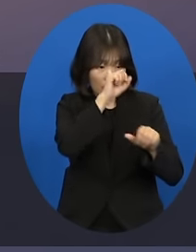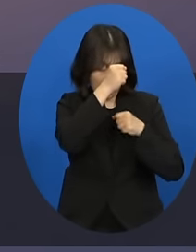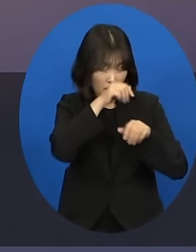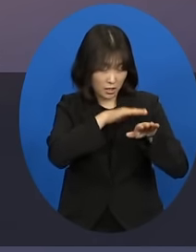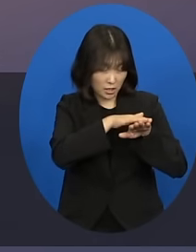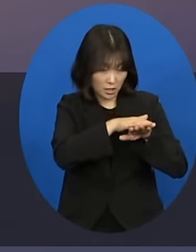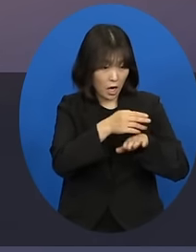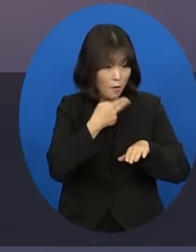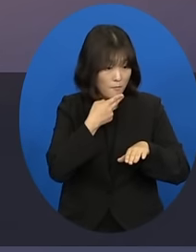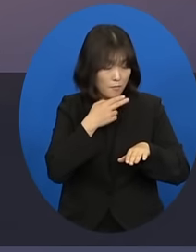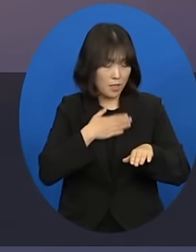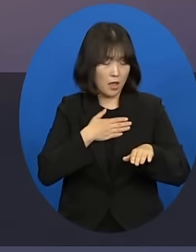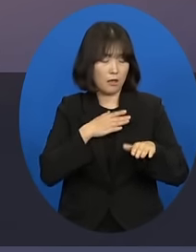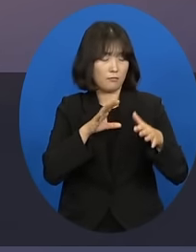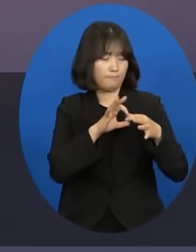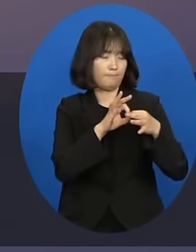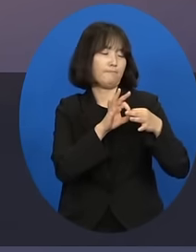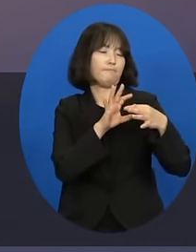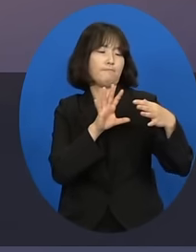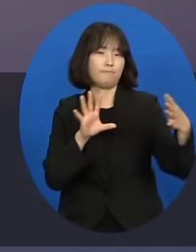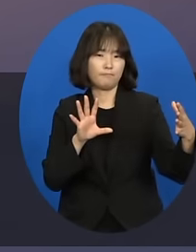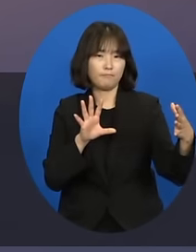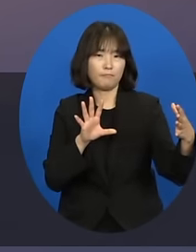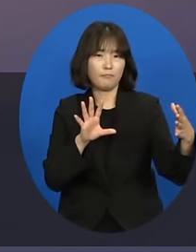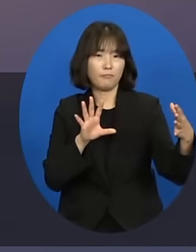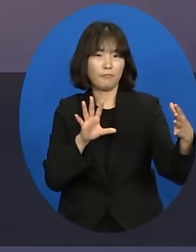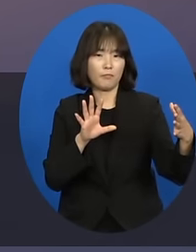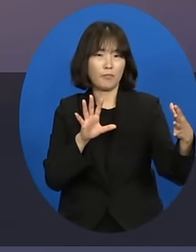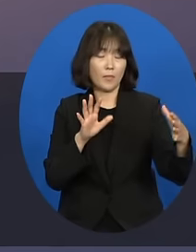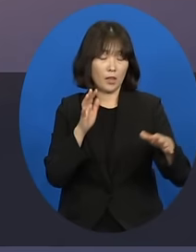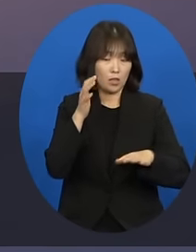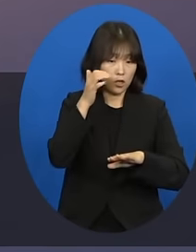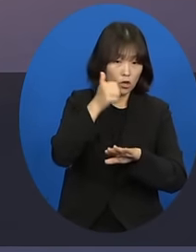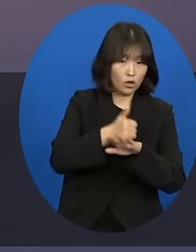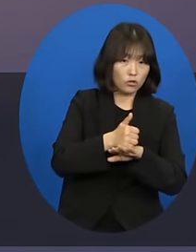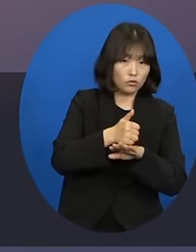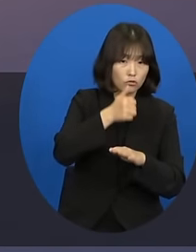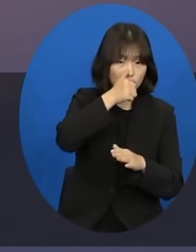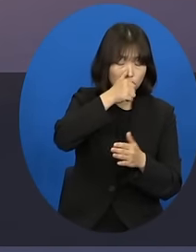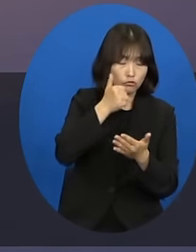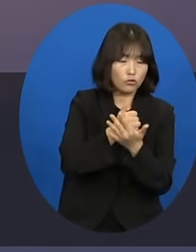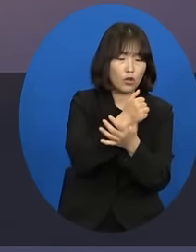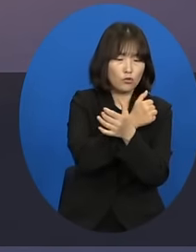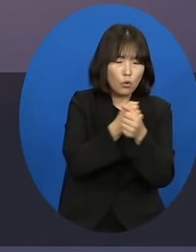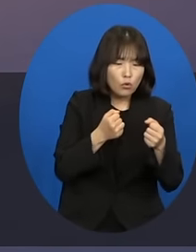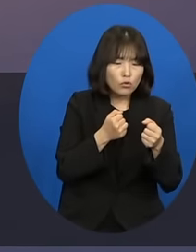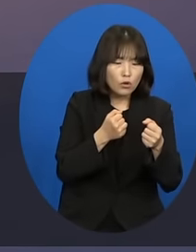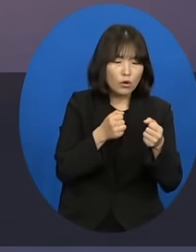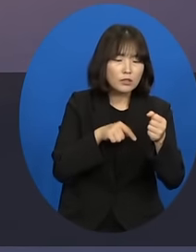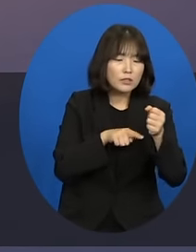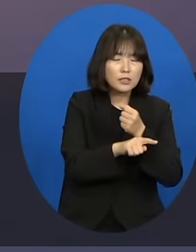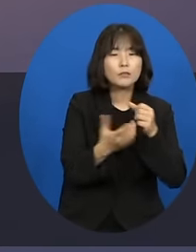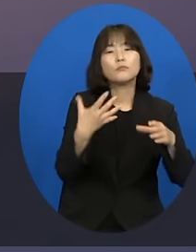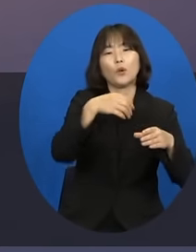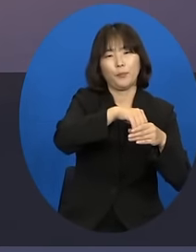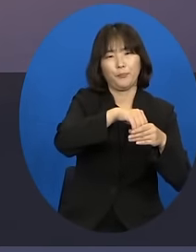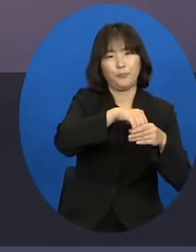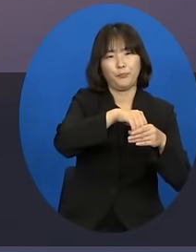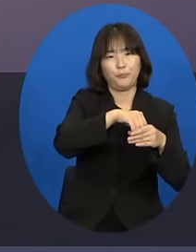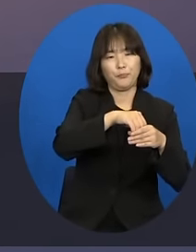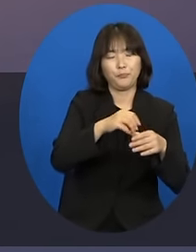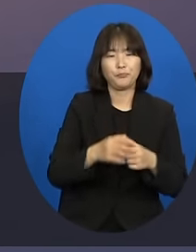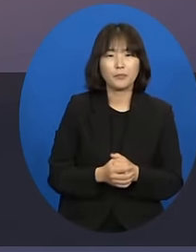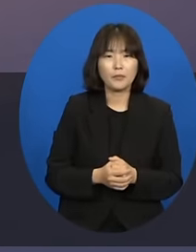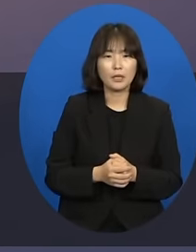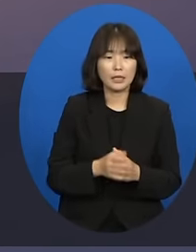즉 죄 용서함의 부분이 포함되어 있어요. 너희는 이미 목욕한 자인데 그러나 그럼에도 이미